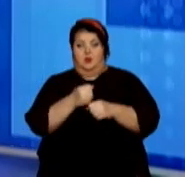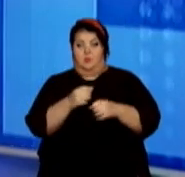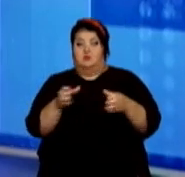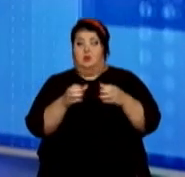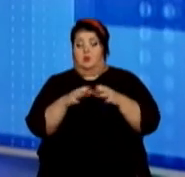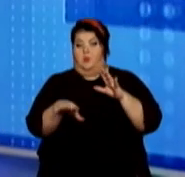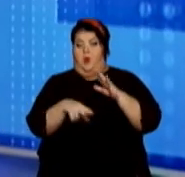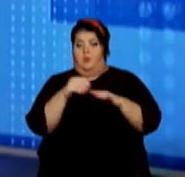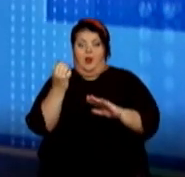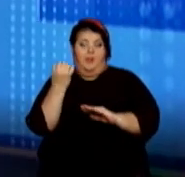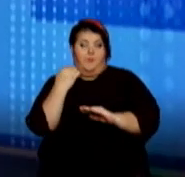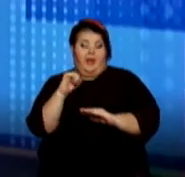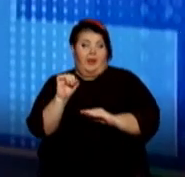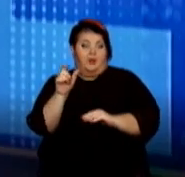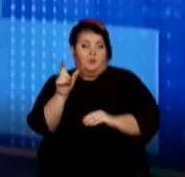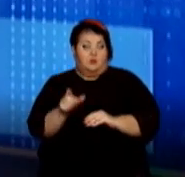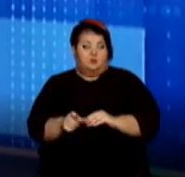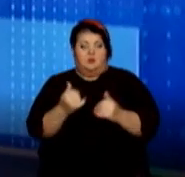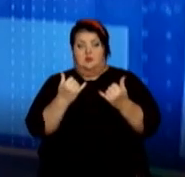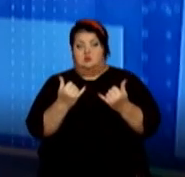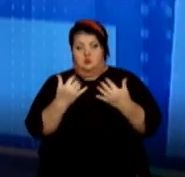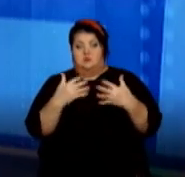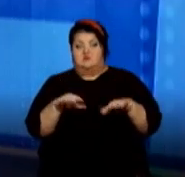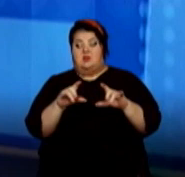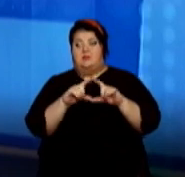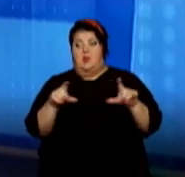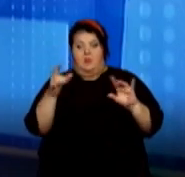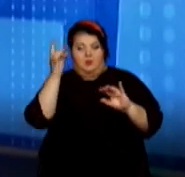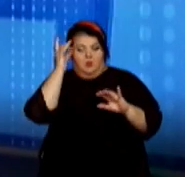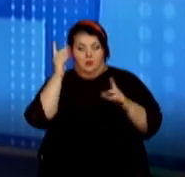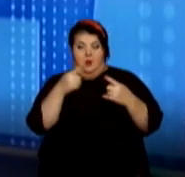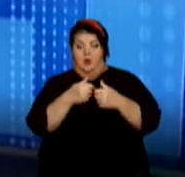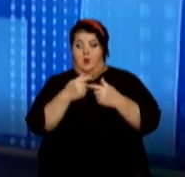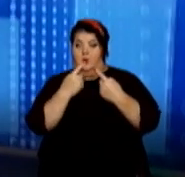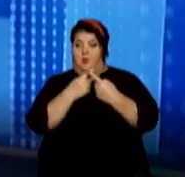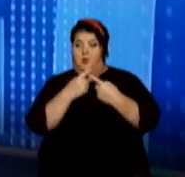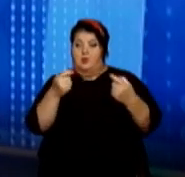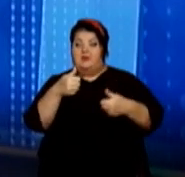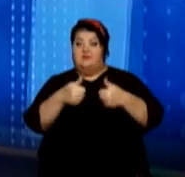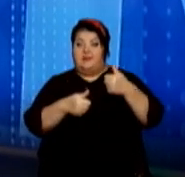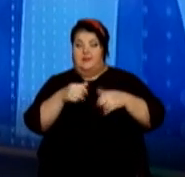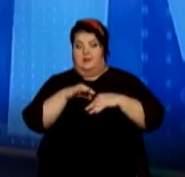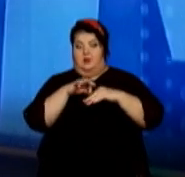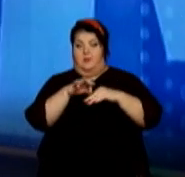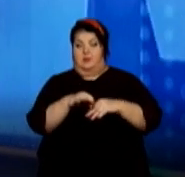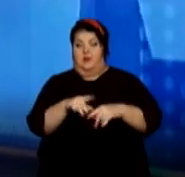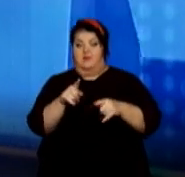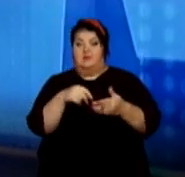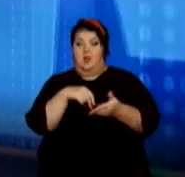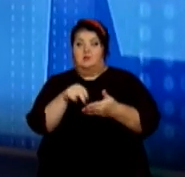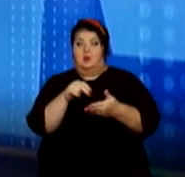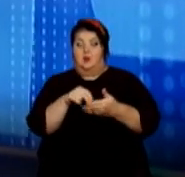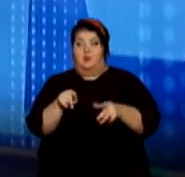переможця. І на сьогодні вже департамент культури оголосив тендер і провів тендер на закупівлю певної кількості